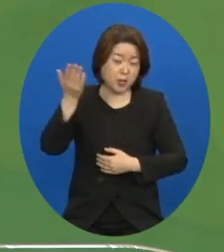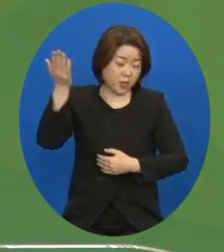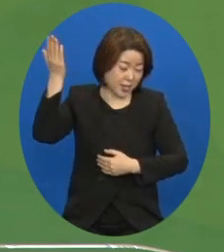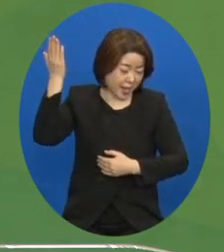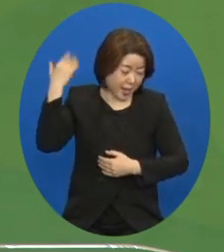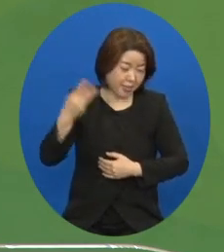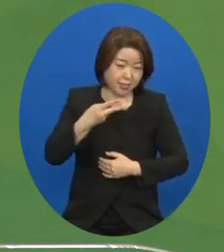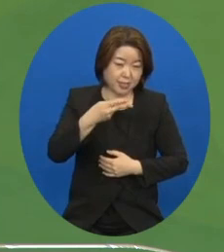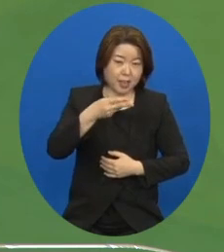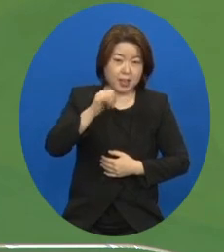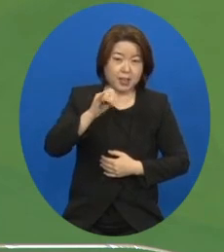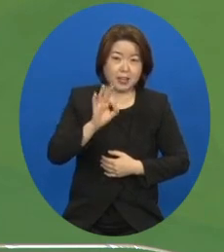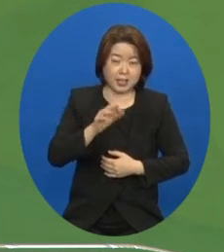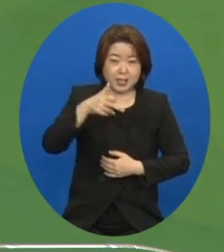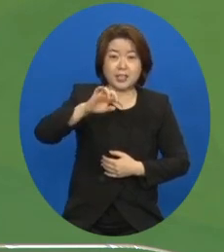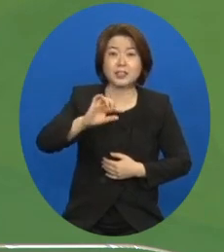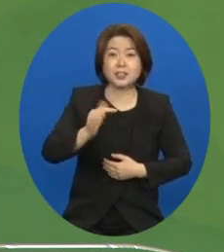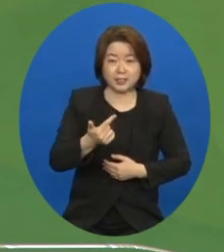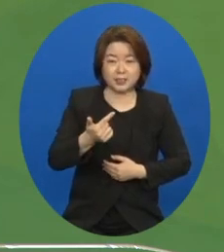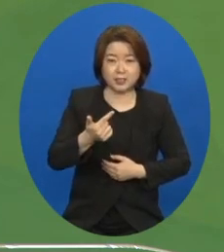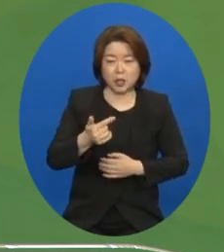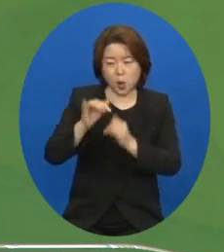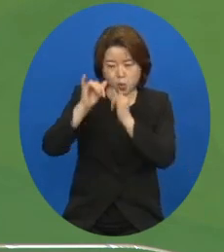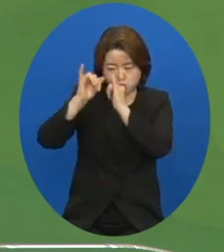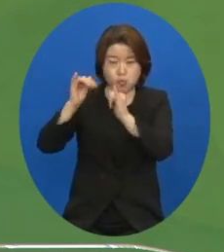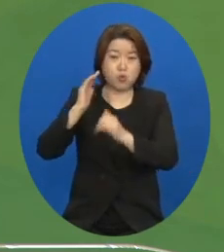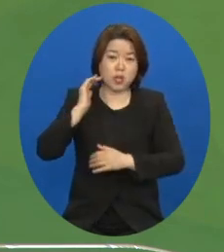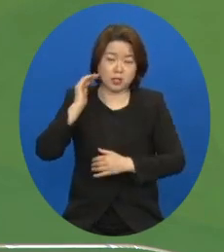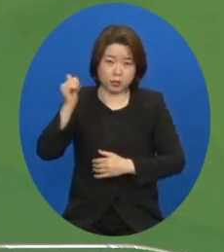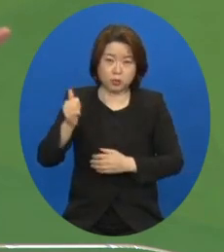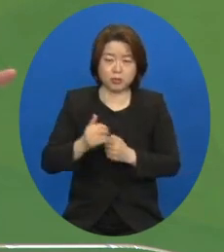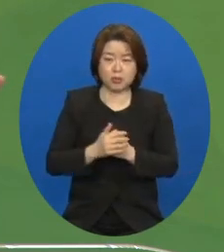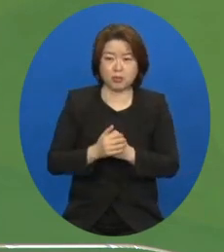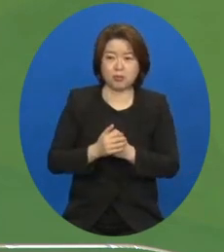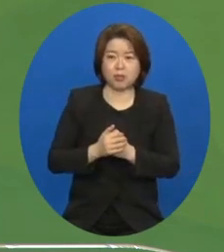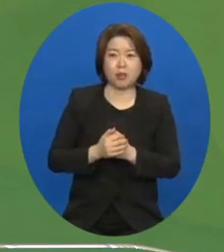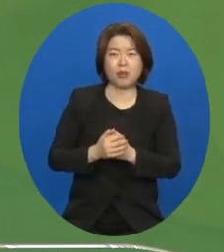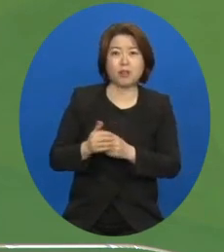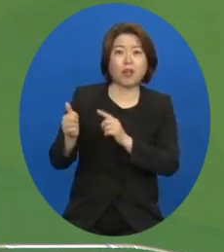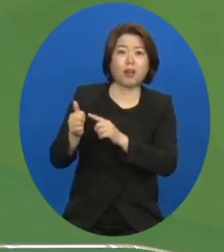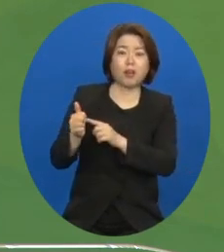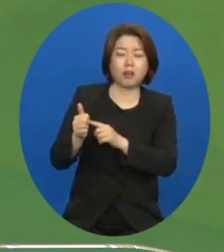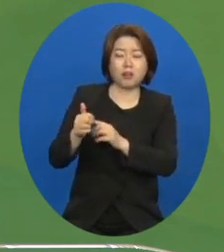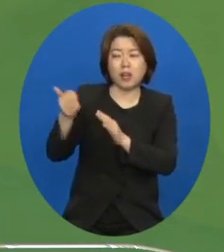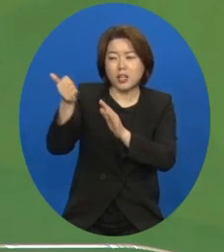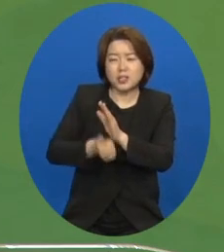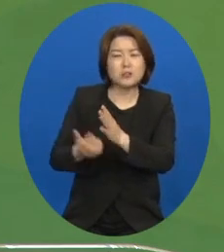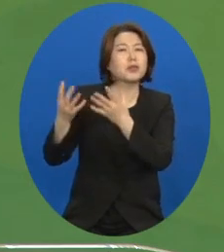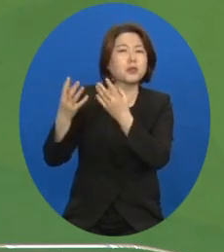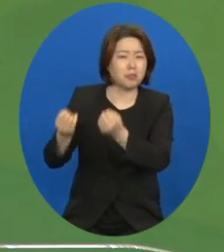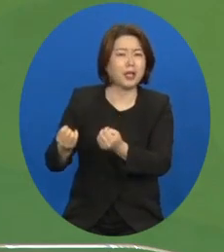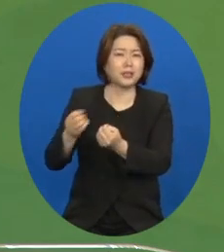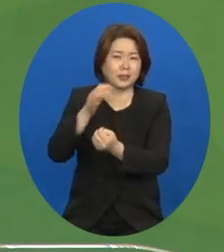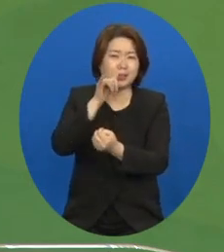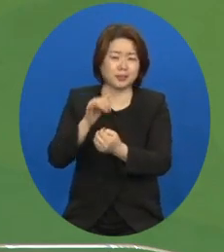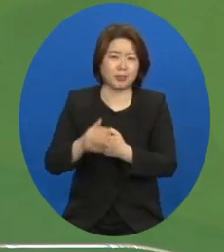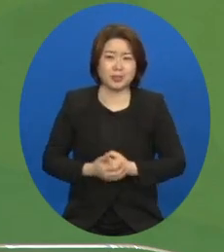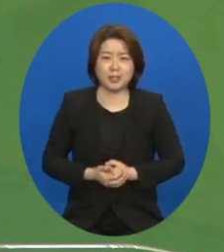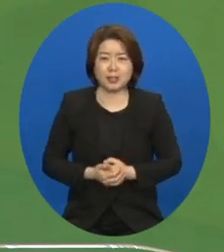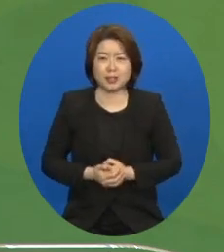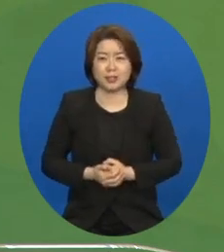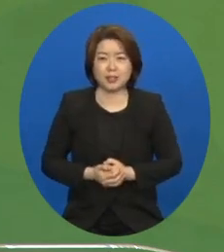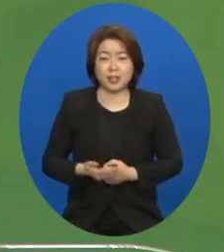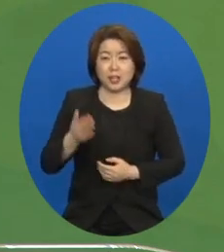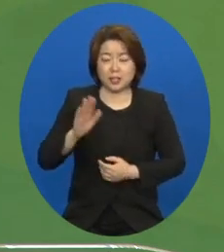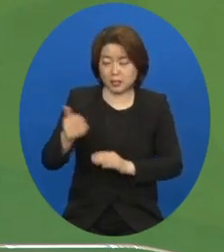훌륭한 미국의 대통령이었지만 그는 실패도 엄청나게 많이 한 사람으로 유명한 사람입니다.